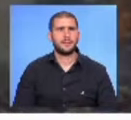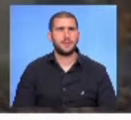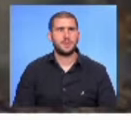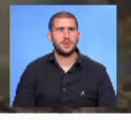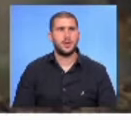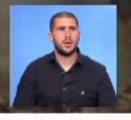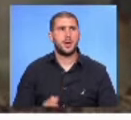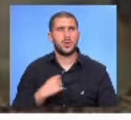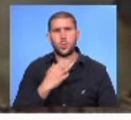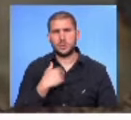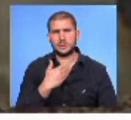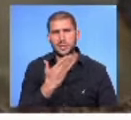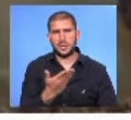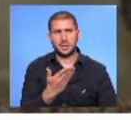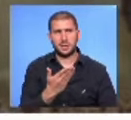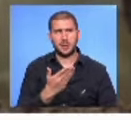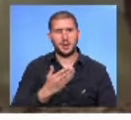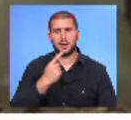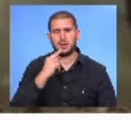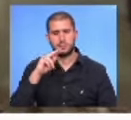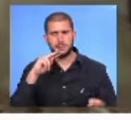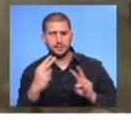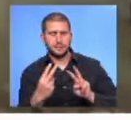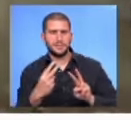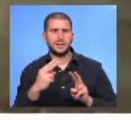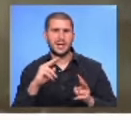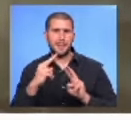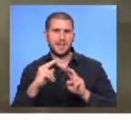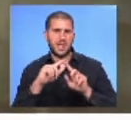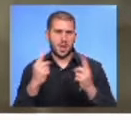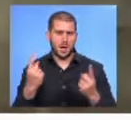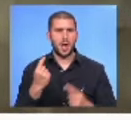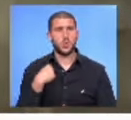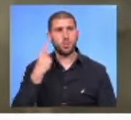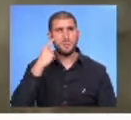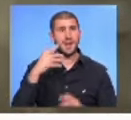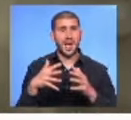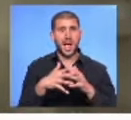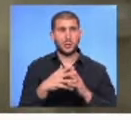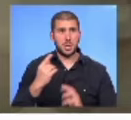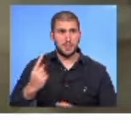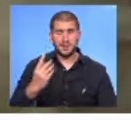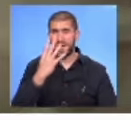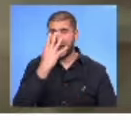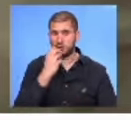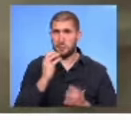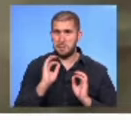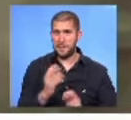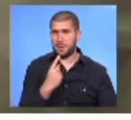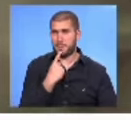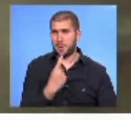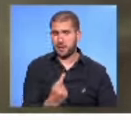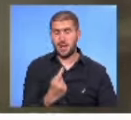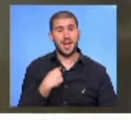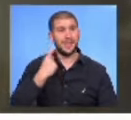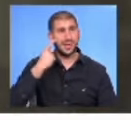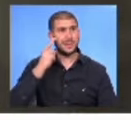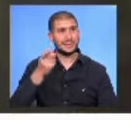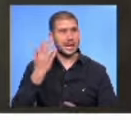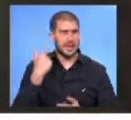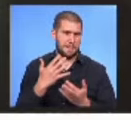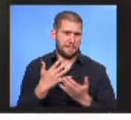שלום, אני רוצה לתקוף את זה מכיוון אחר. אני חושב שארצות הברית, עצוב לי מה שהיא אמרה, לדעתי זה היה די